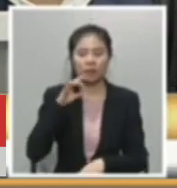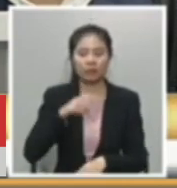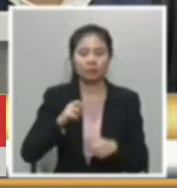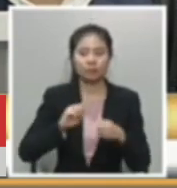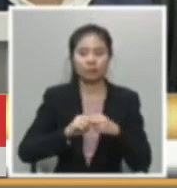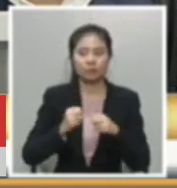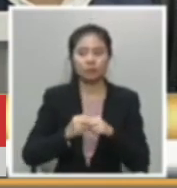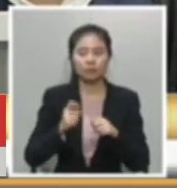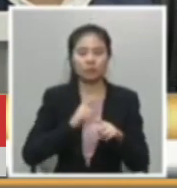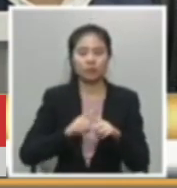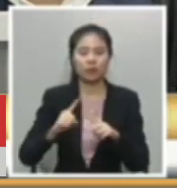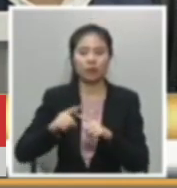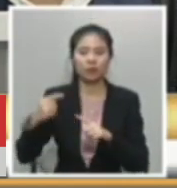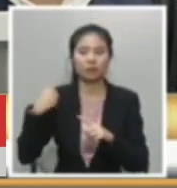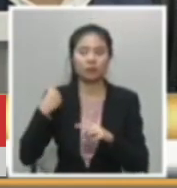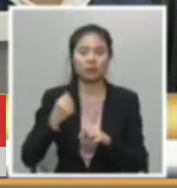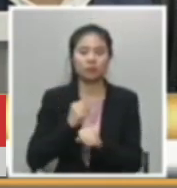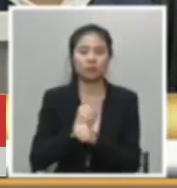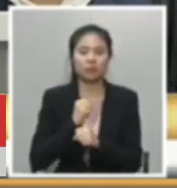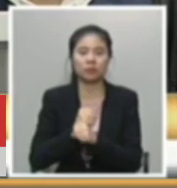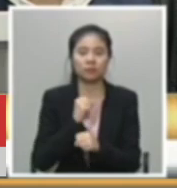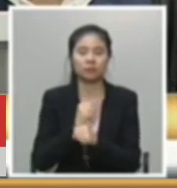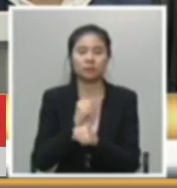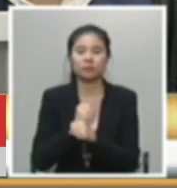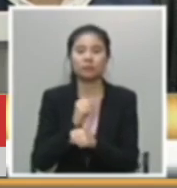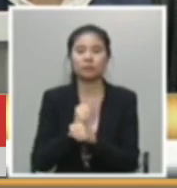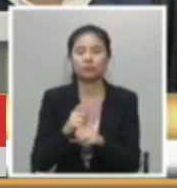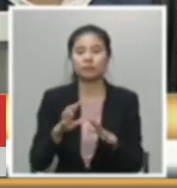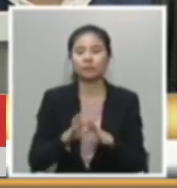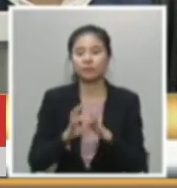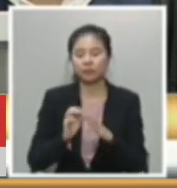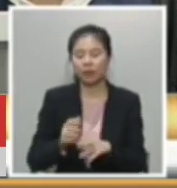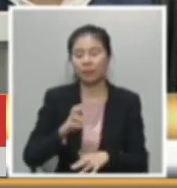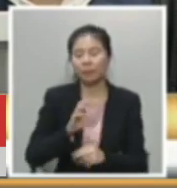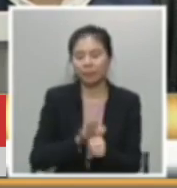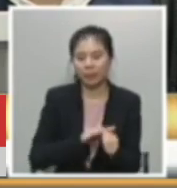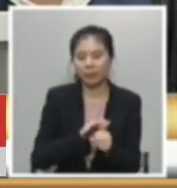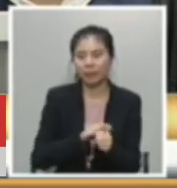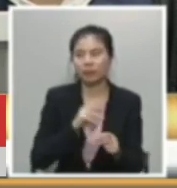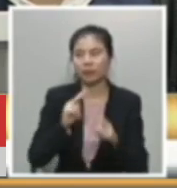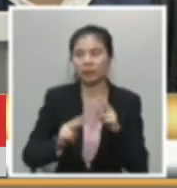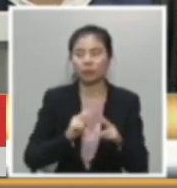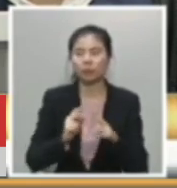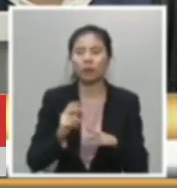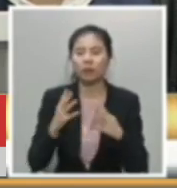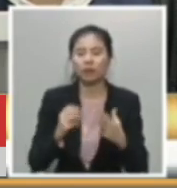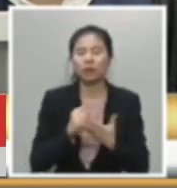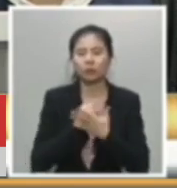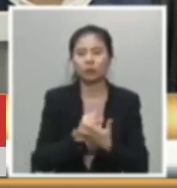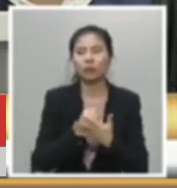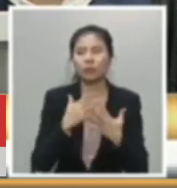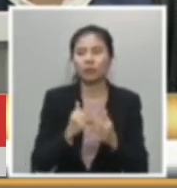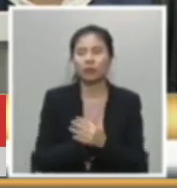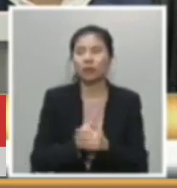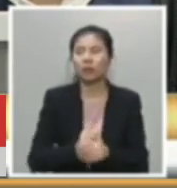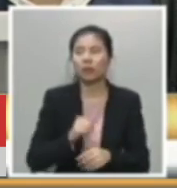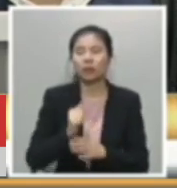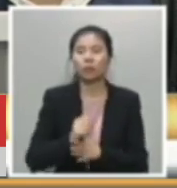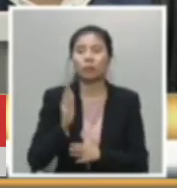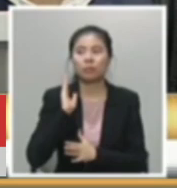าฆ่าฟันปัญหาความไม่เมตตาต่อกันสามีฆ่าภรรย